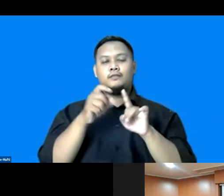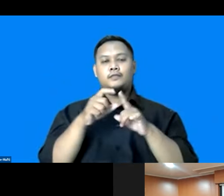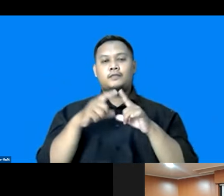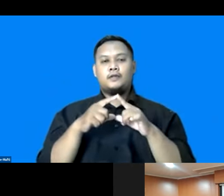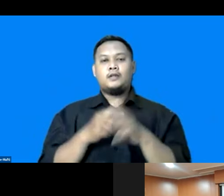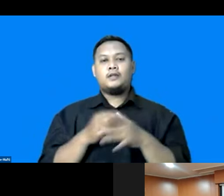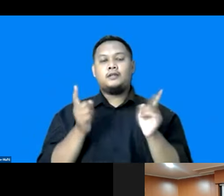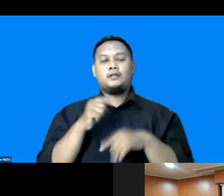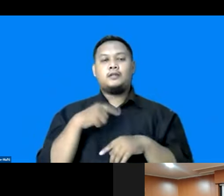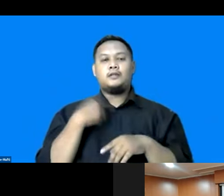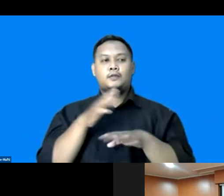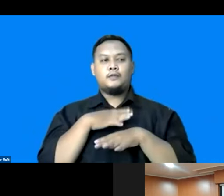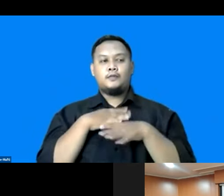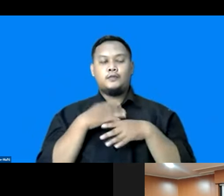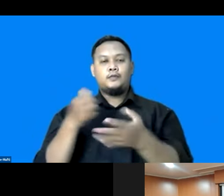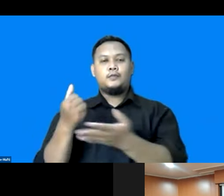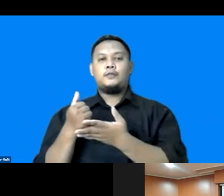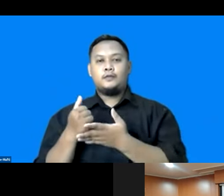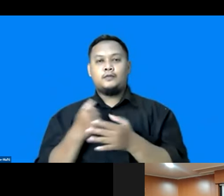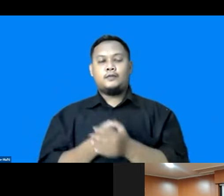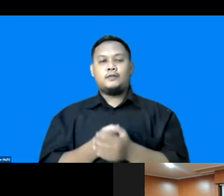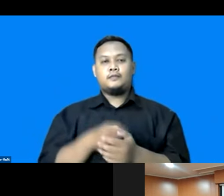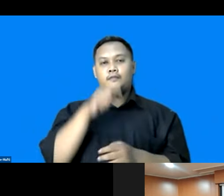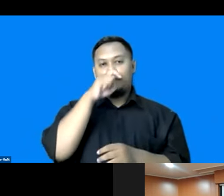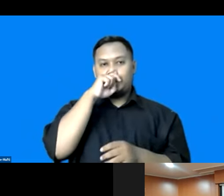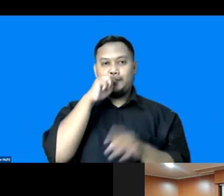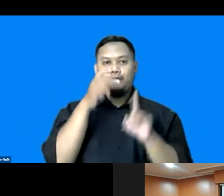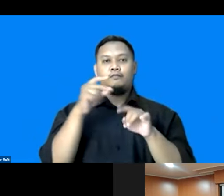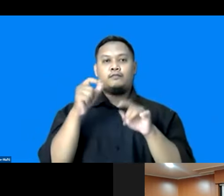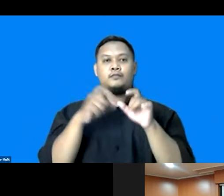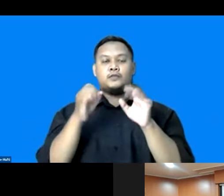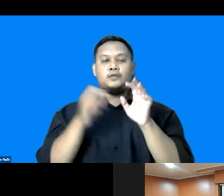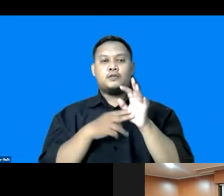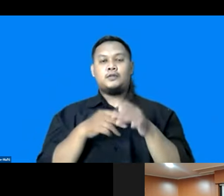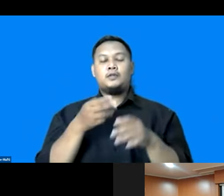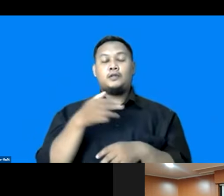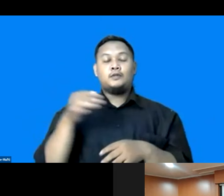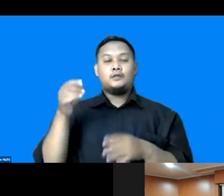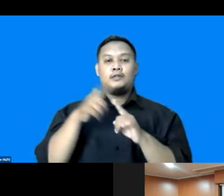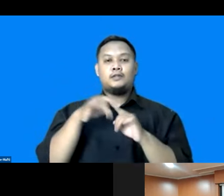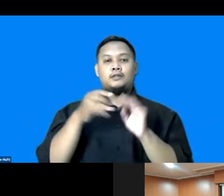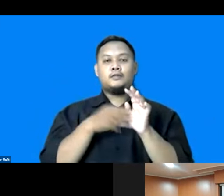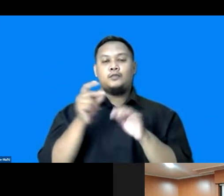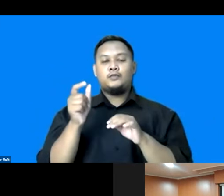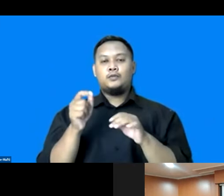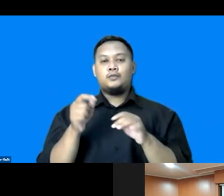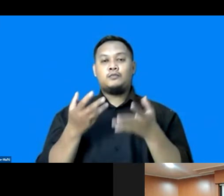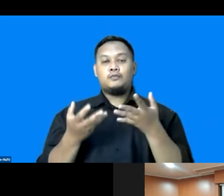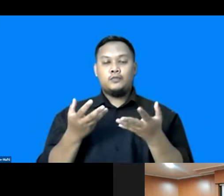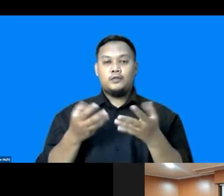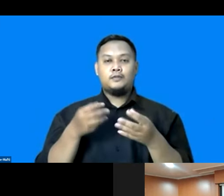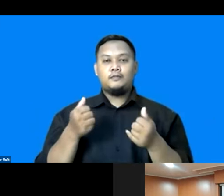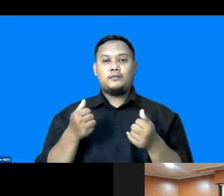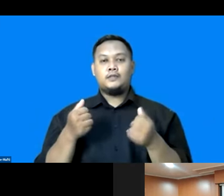kami butuh bantuan Bu Berti, Pak Hersen, dan teman-teman di Indonesia Timur juga yang memberikan masukan. Dan siapa tahu mungkin bisa jadi